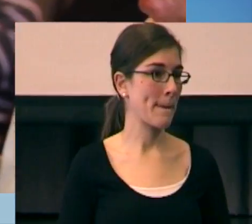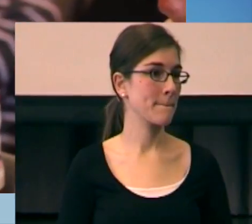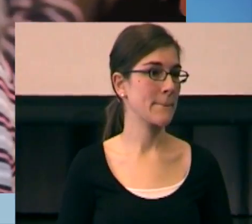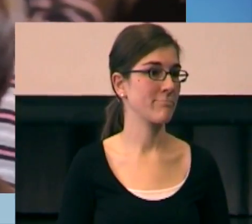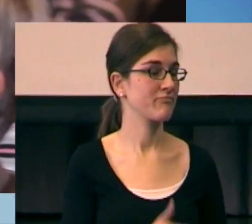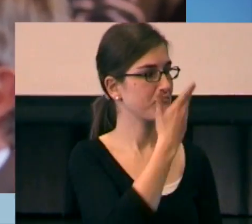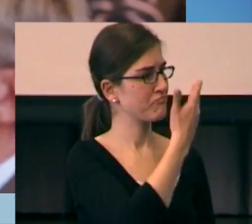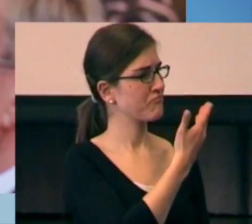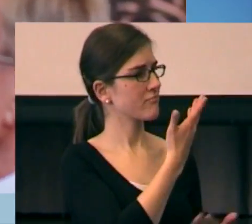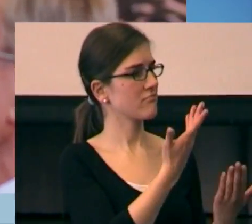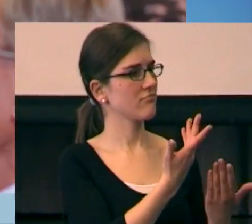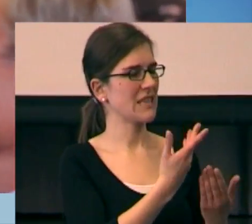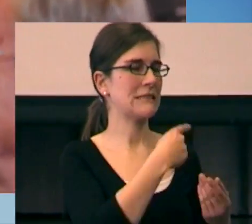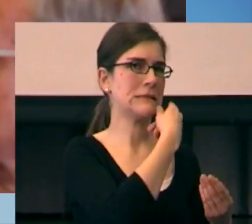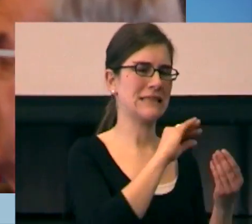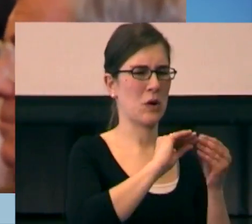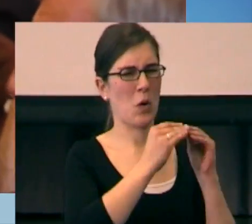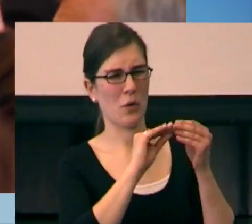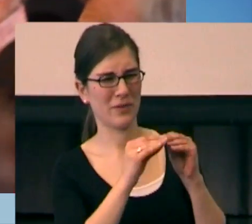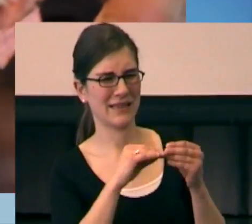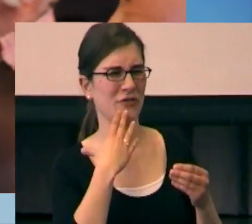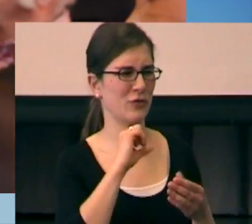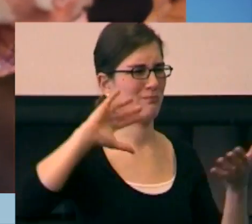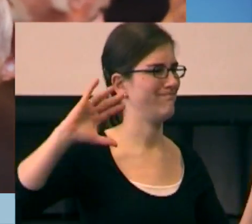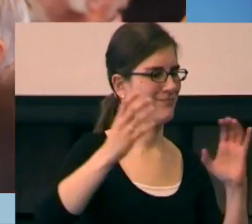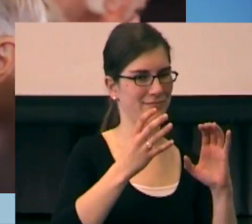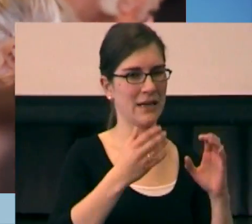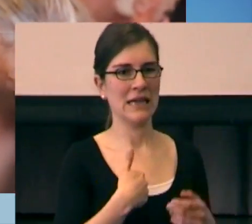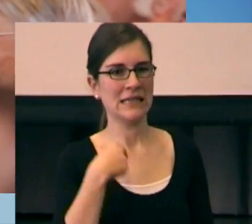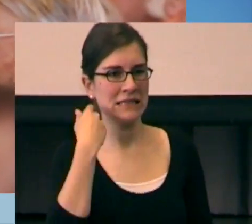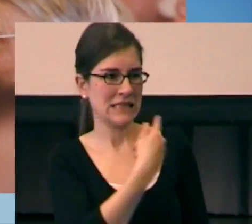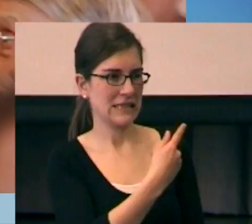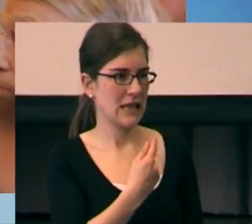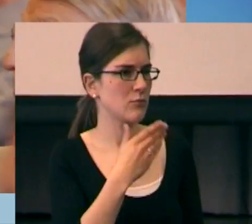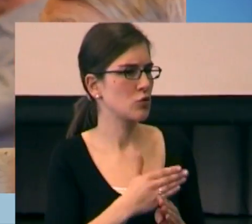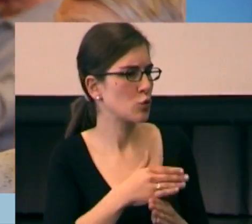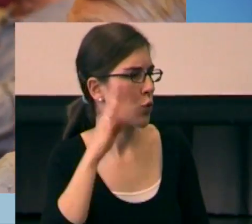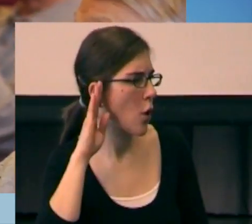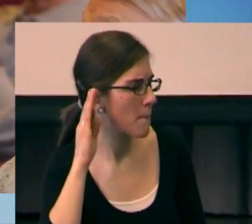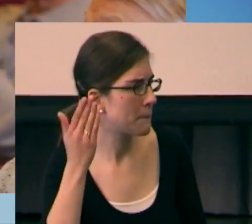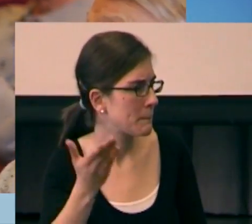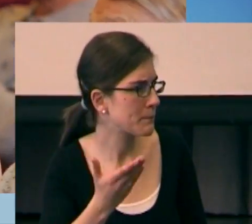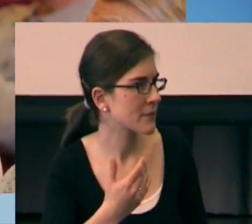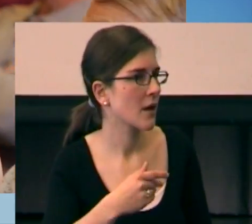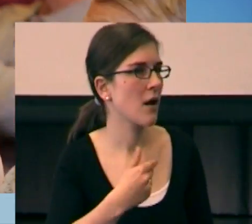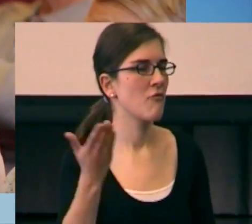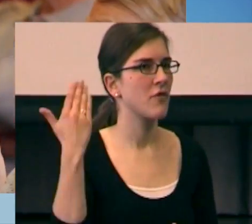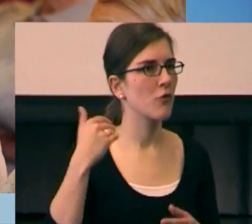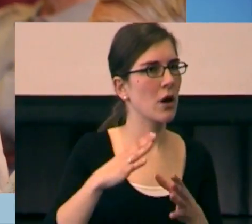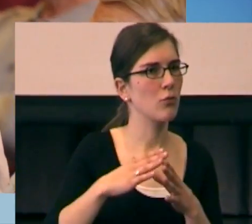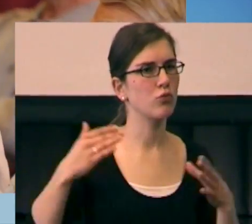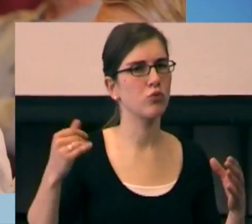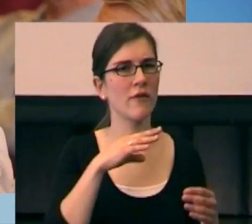Das ist jetzt eine etwas komplizierte Sache, ich will es etwas abkürzen. Sie haben sicherlich gehört, es gab große Differenzen